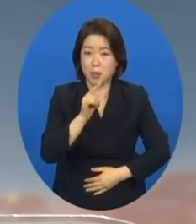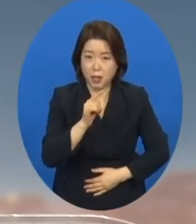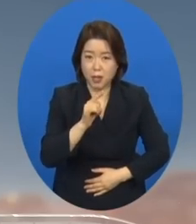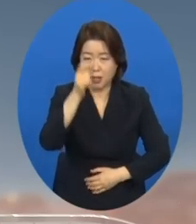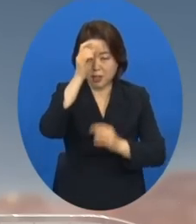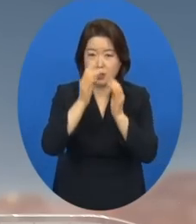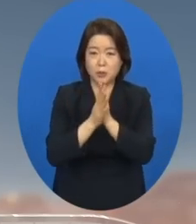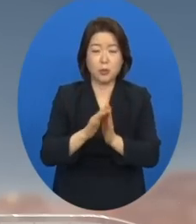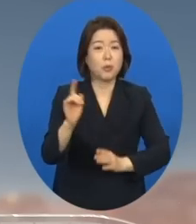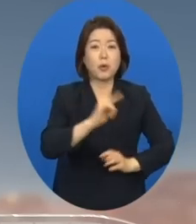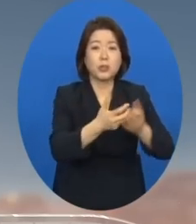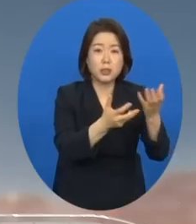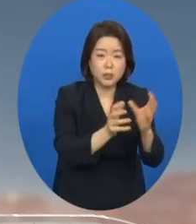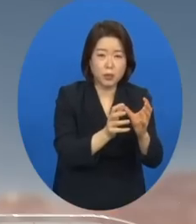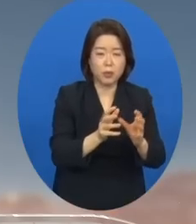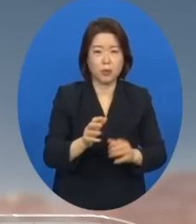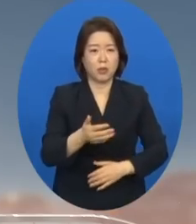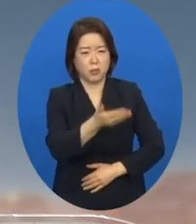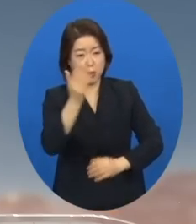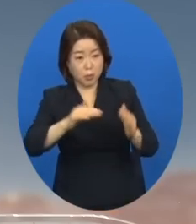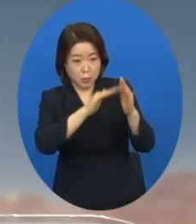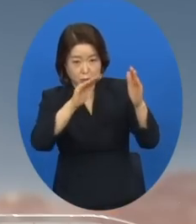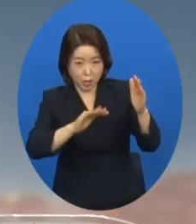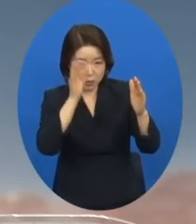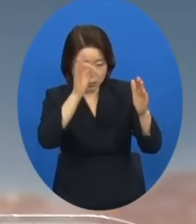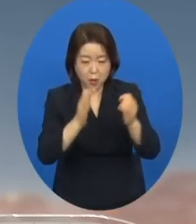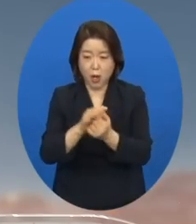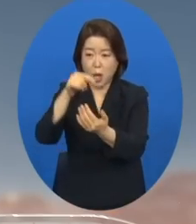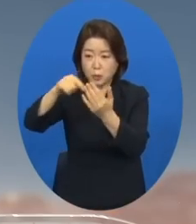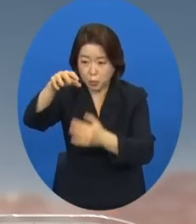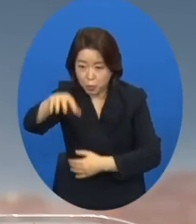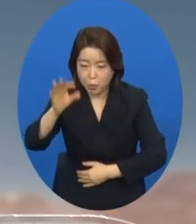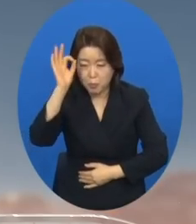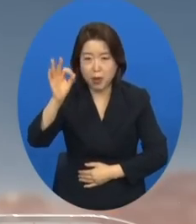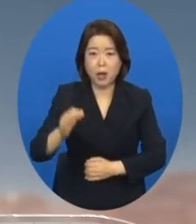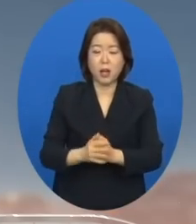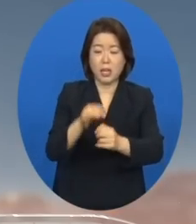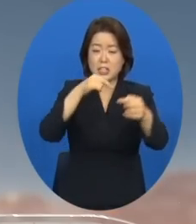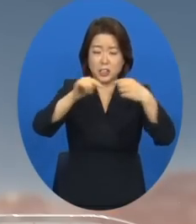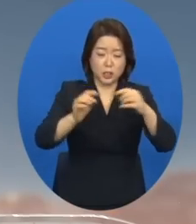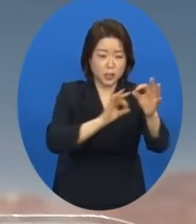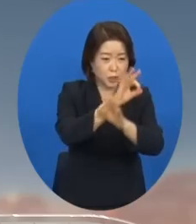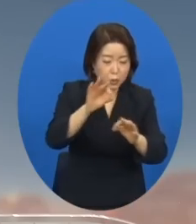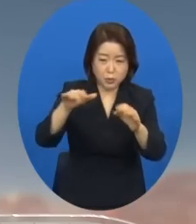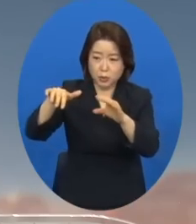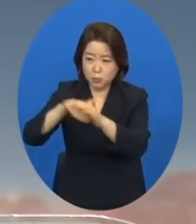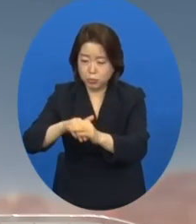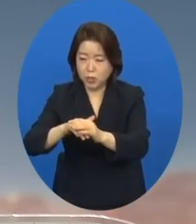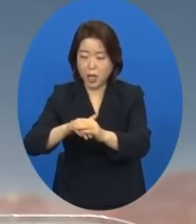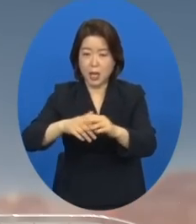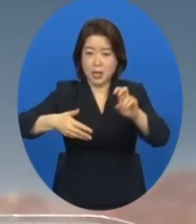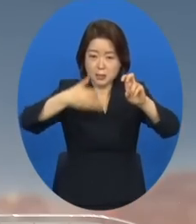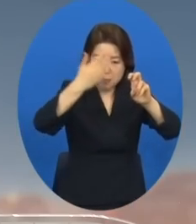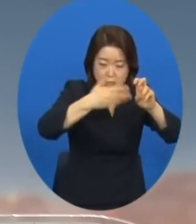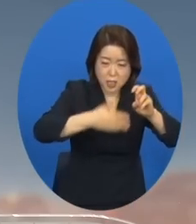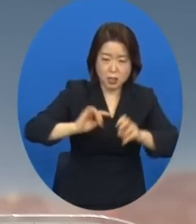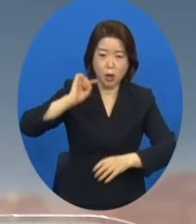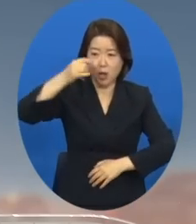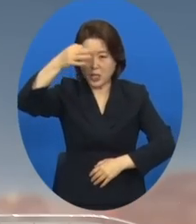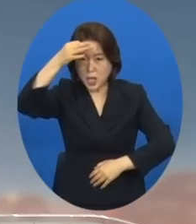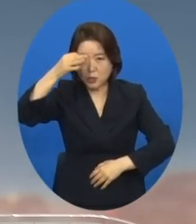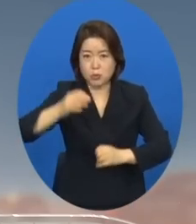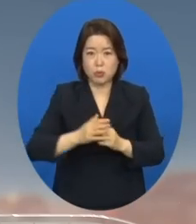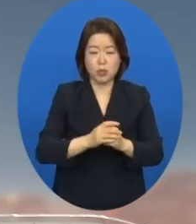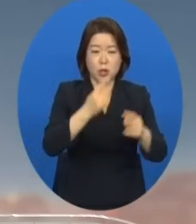그 어떤 영역이 있을까요 여러분 가정을 보십시오 교육 현장을 보세요 정치 경제 문화 미디어 예술 심지어